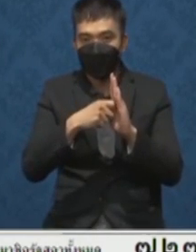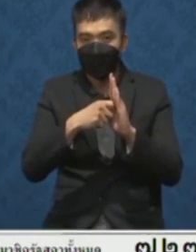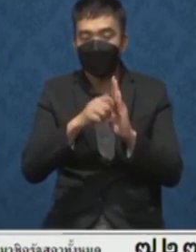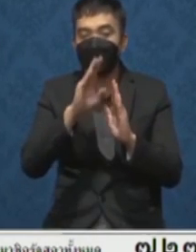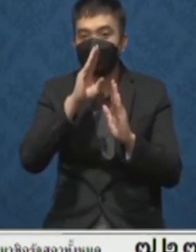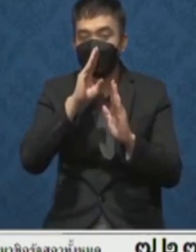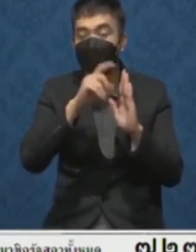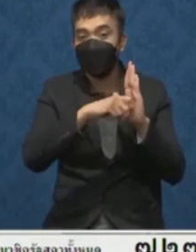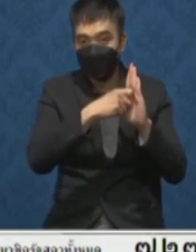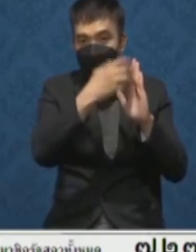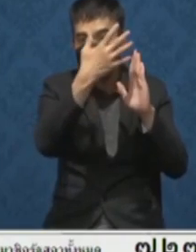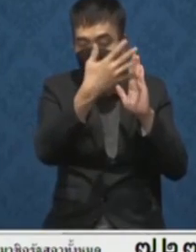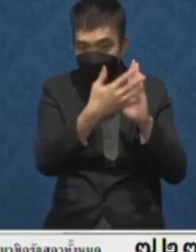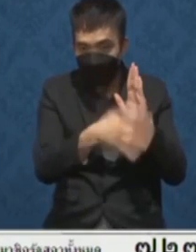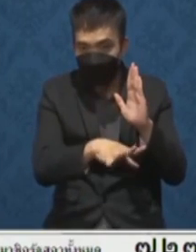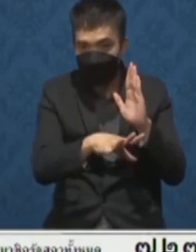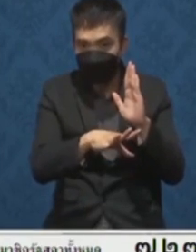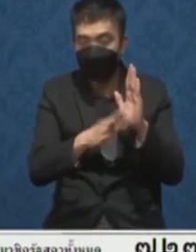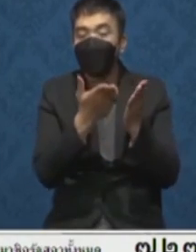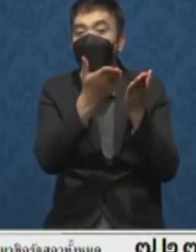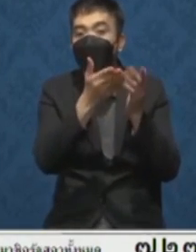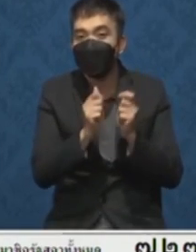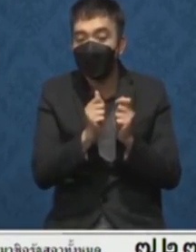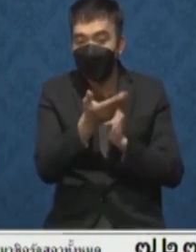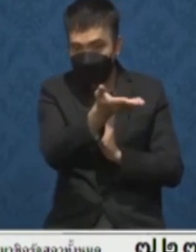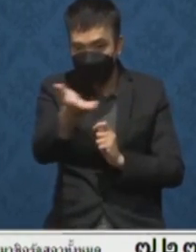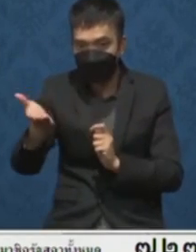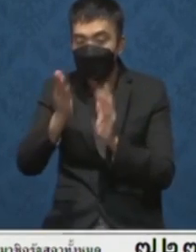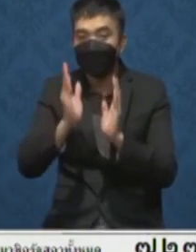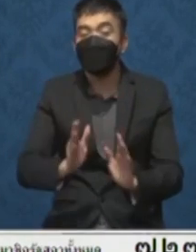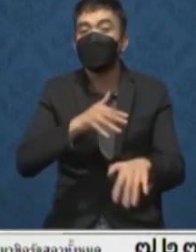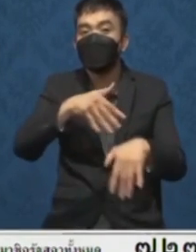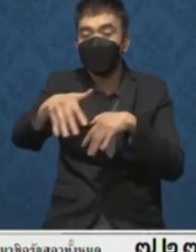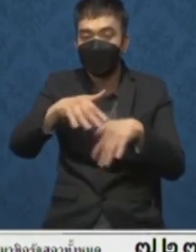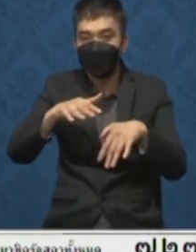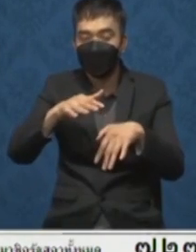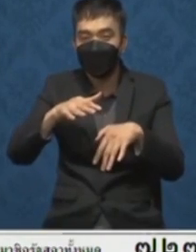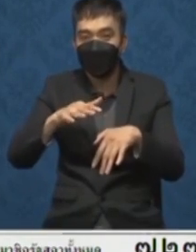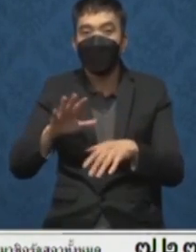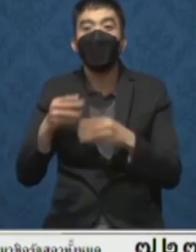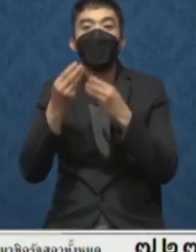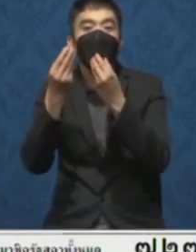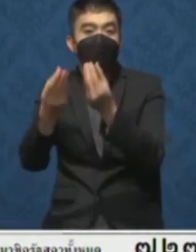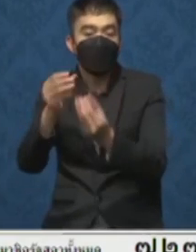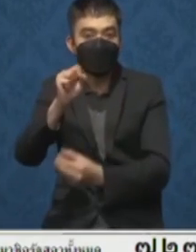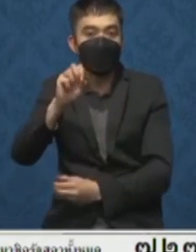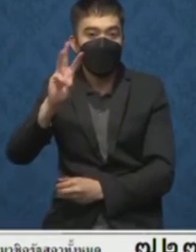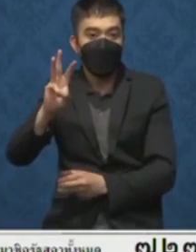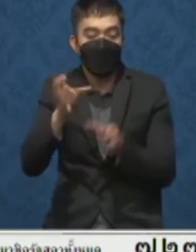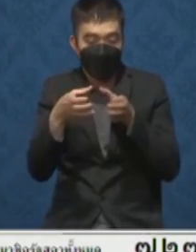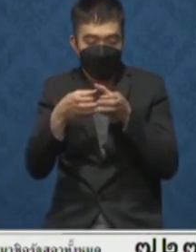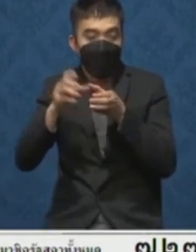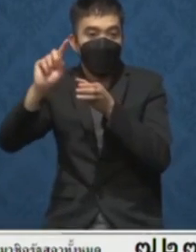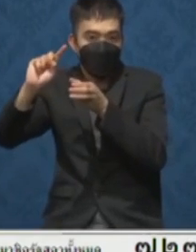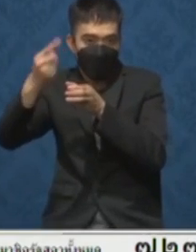สิ้นเหตุที่จะขออนุญาตพี่น้ประชาชนให้สมาชิกพธิษภาชุดแรกเข้ามา